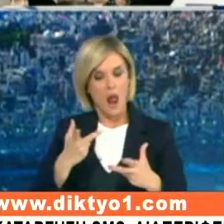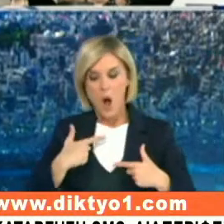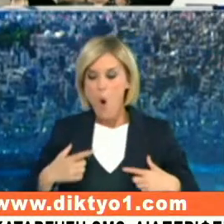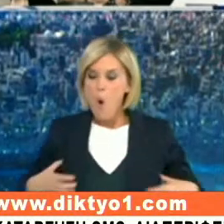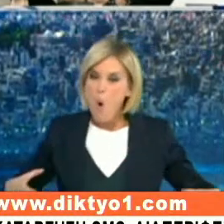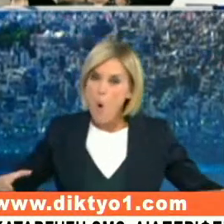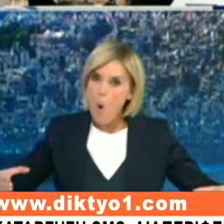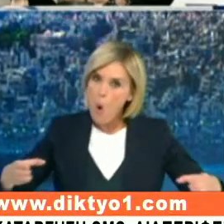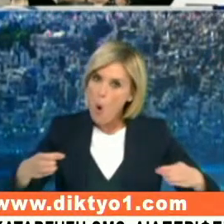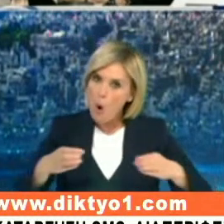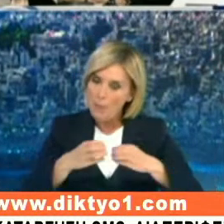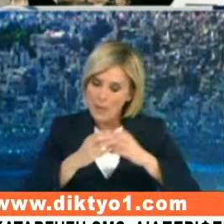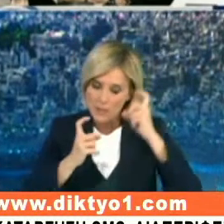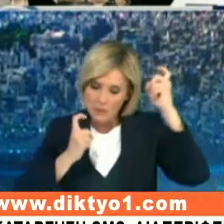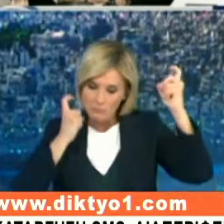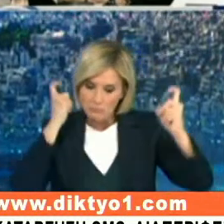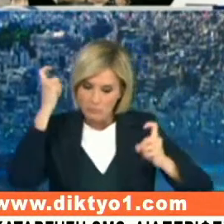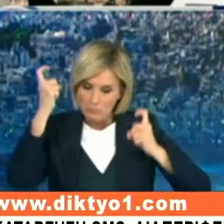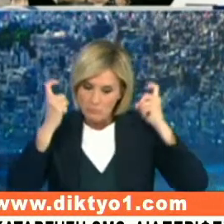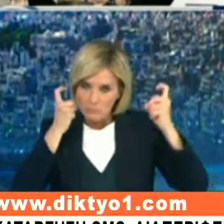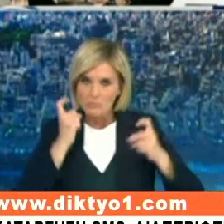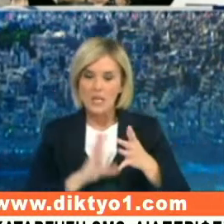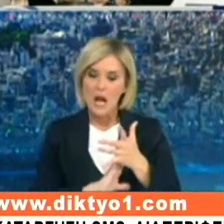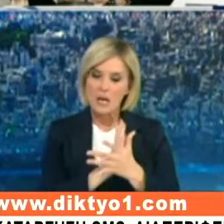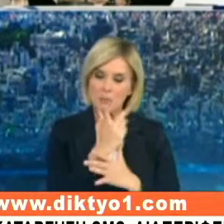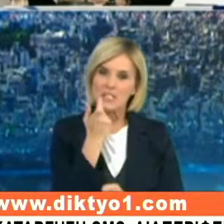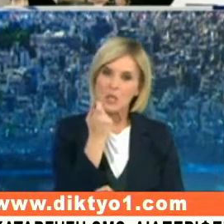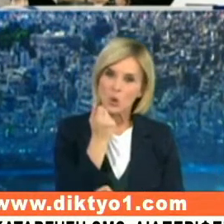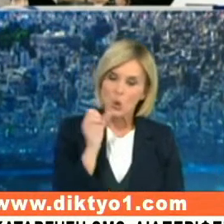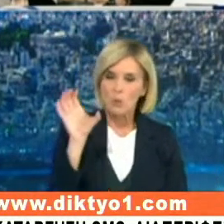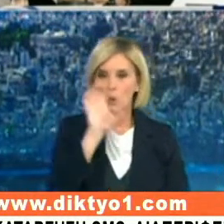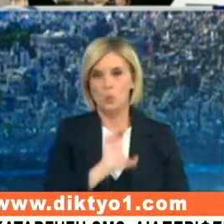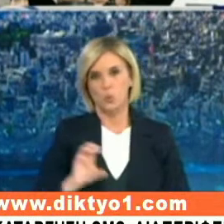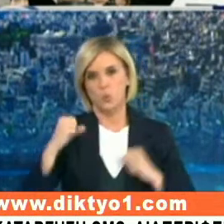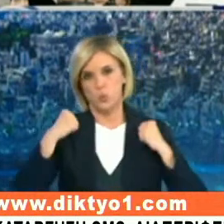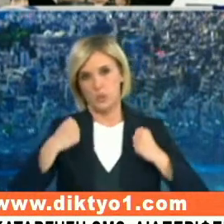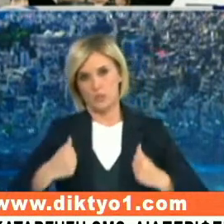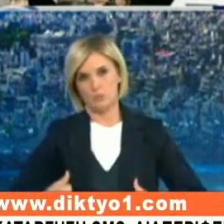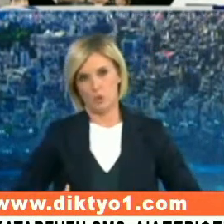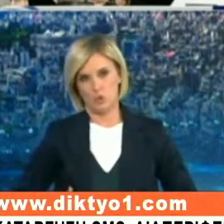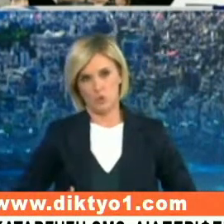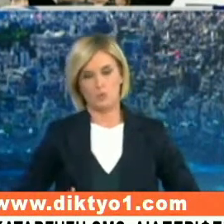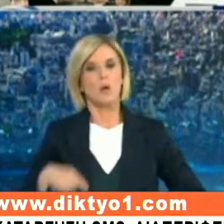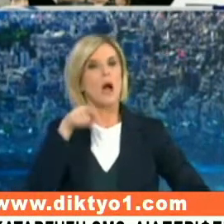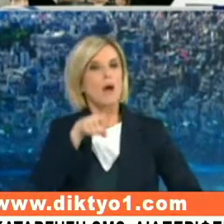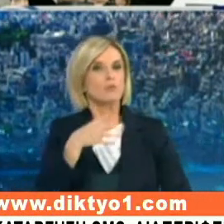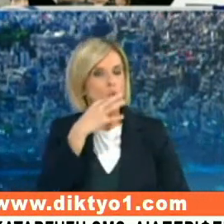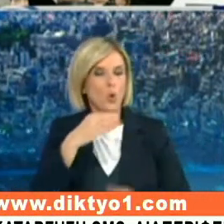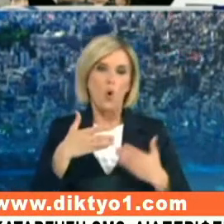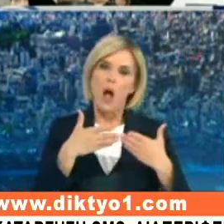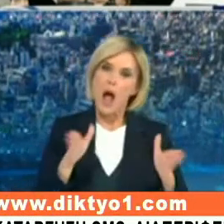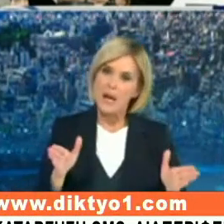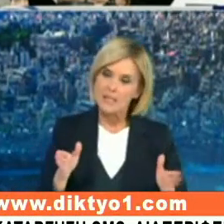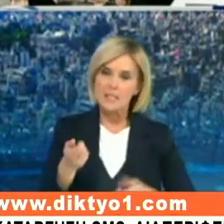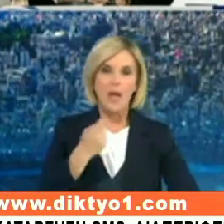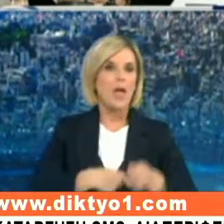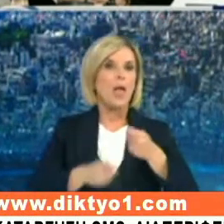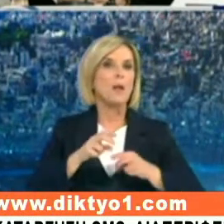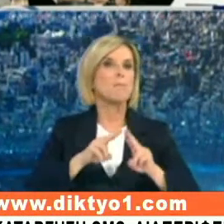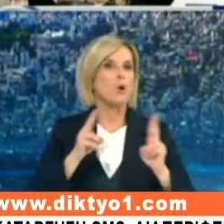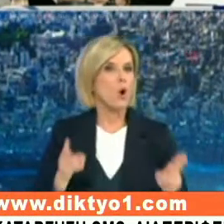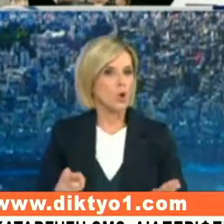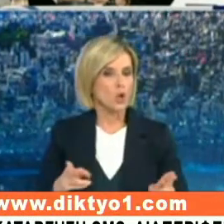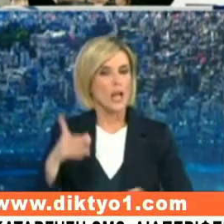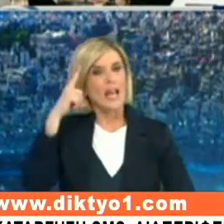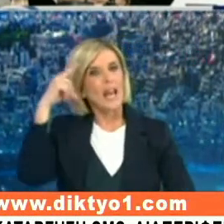την οικονομία και τον τουρισμό μας. Ήδη σε αυτό το πλαίσιο έχουν επαναλειτουργήσει το λιανεμπόριο στις 5 Απριλίου, τα